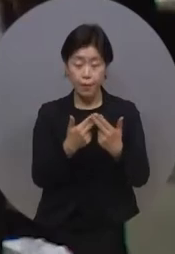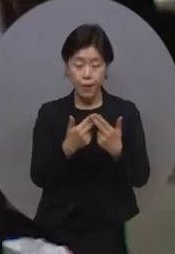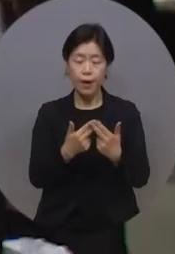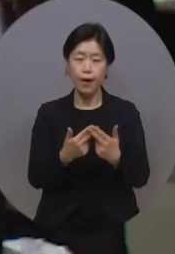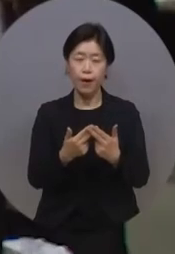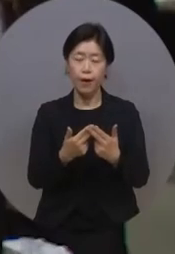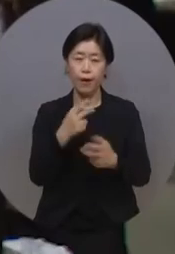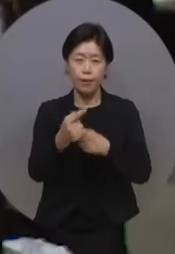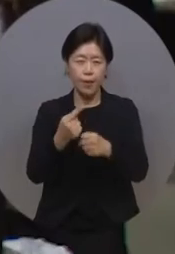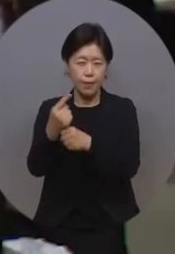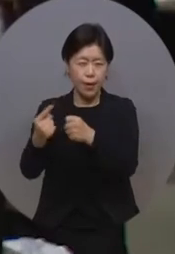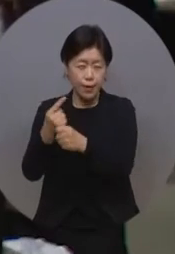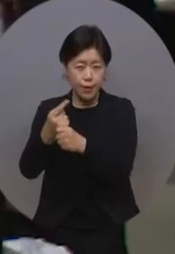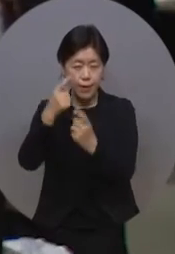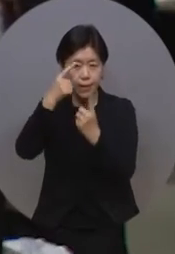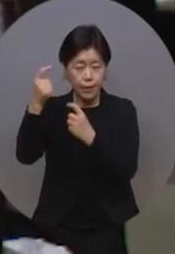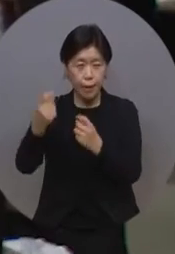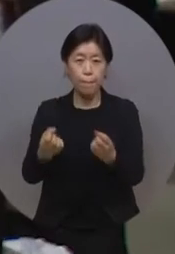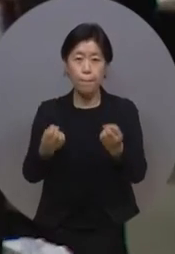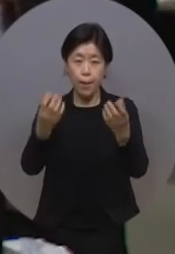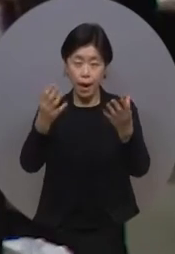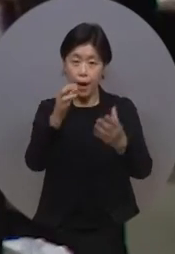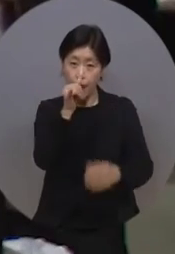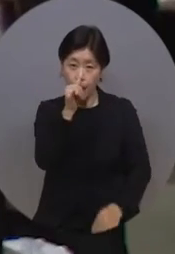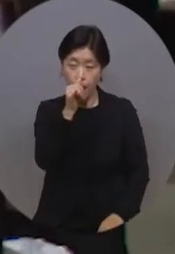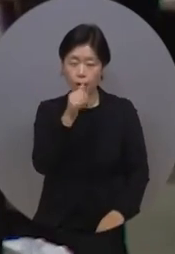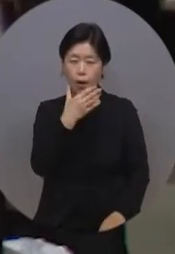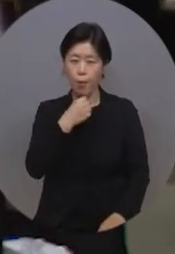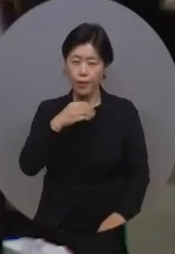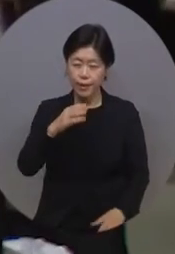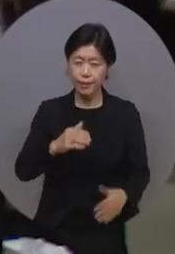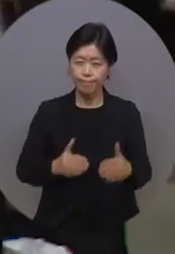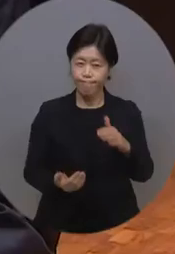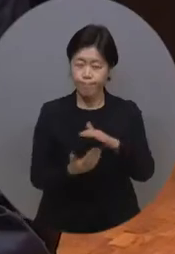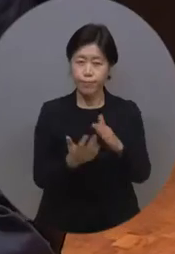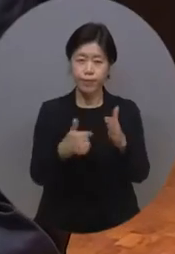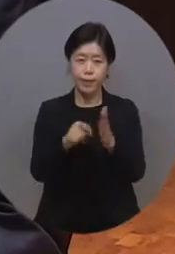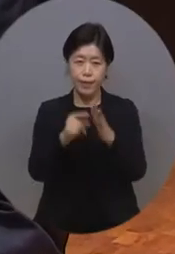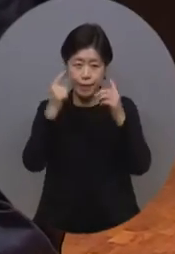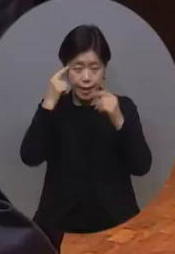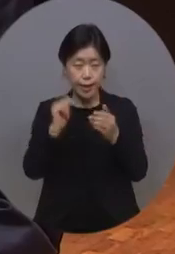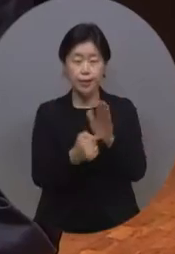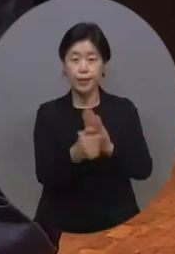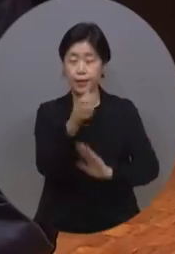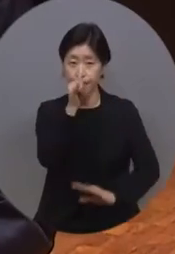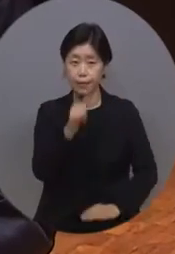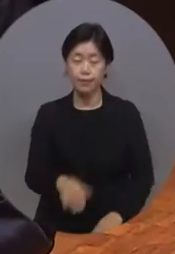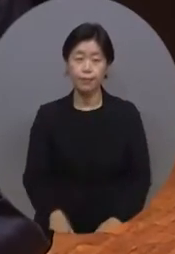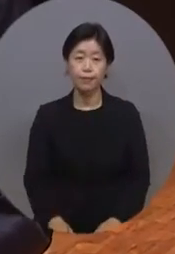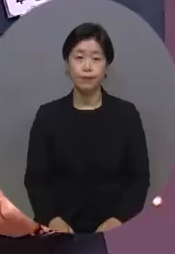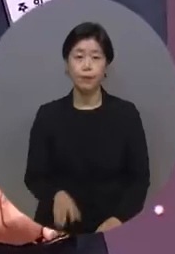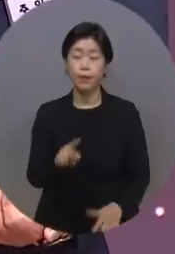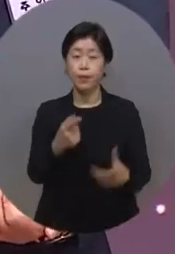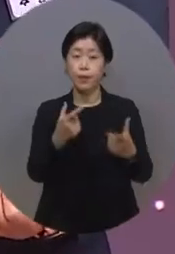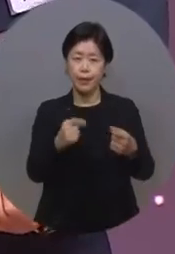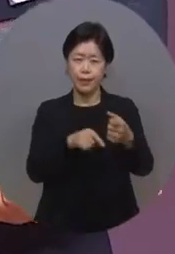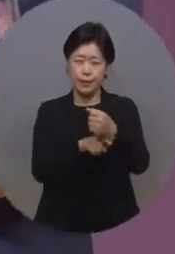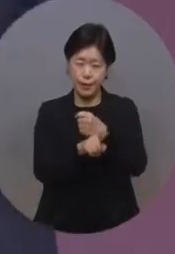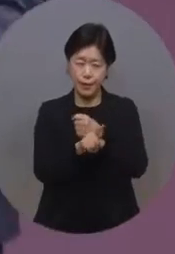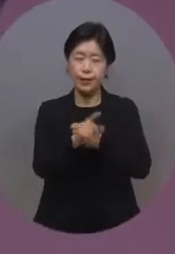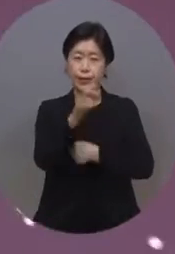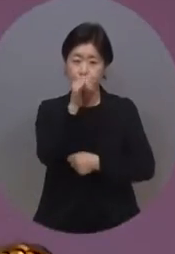기념행사를 개최하며 복지시전을 향한 의지를 전하고 있습니다 이처럼 뜻깊은 의미가 담긴